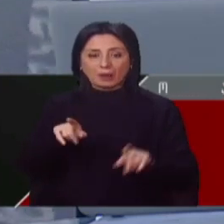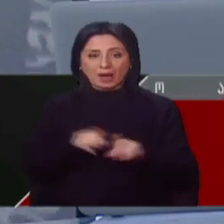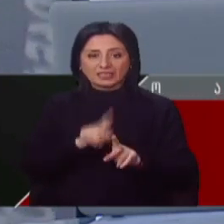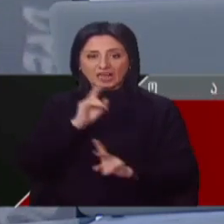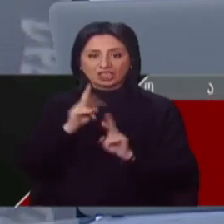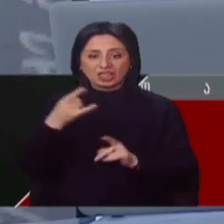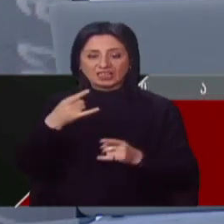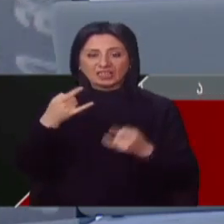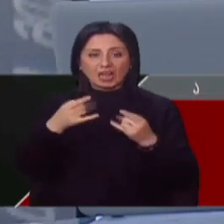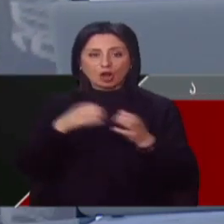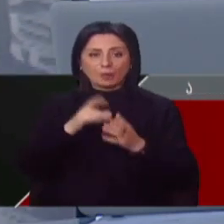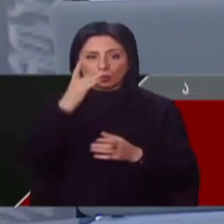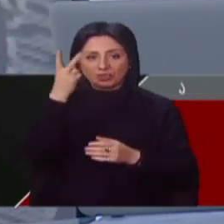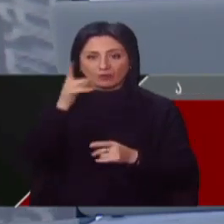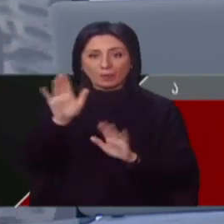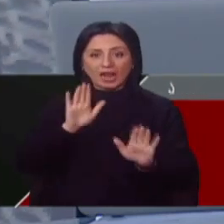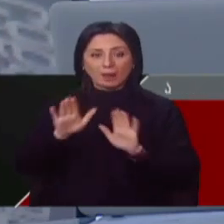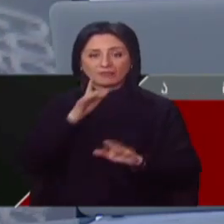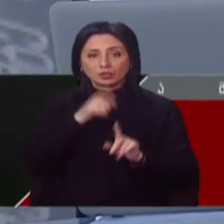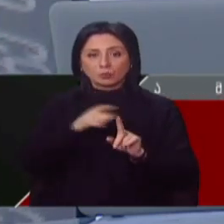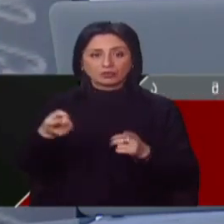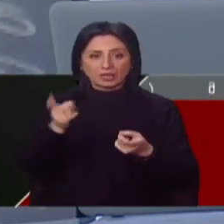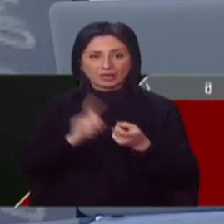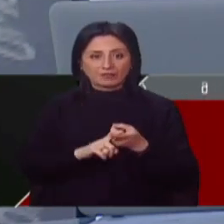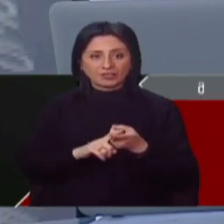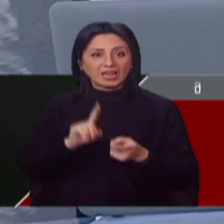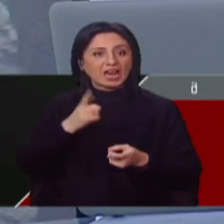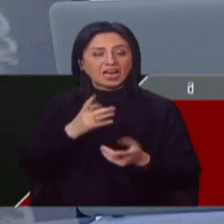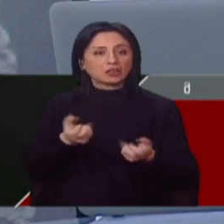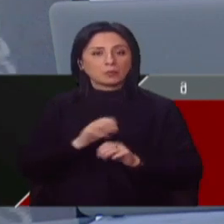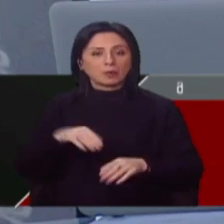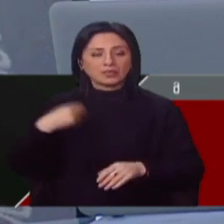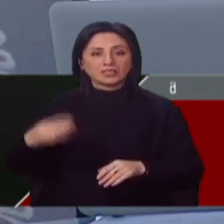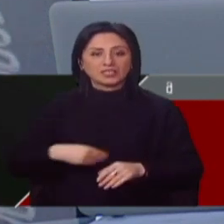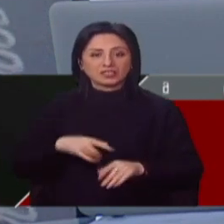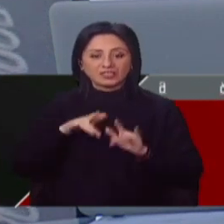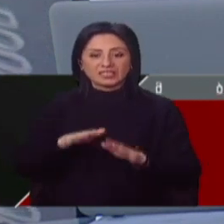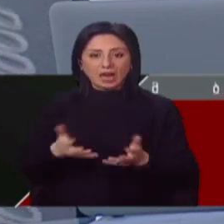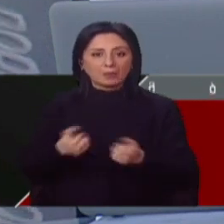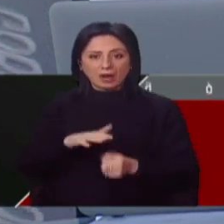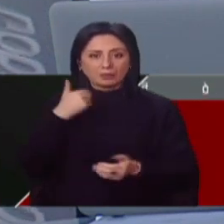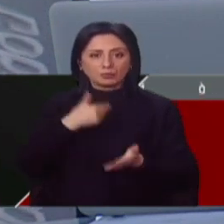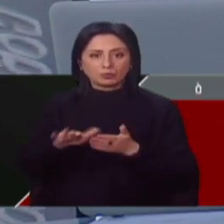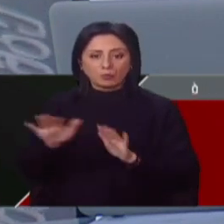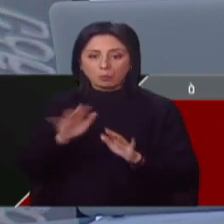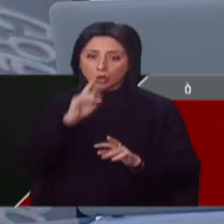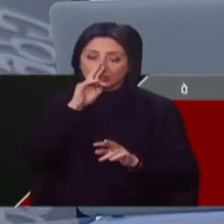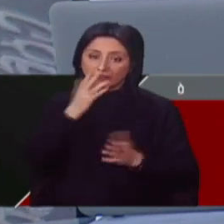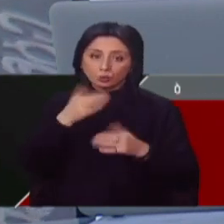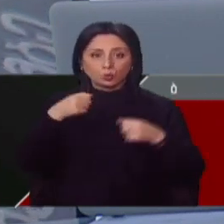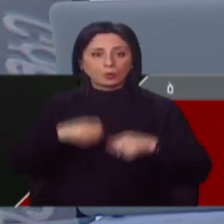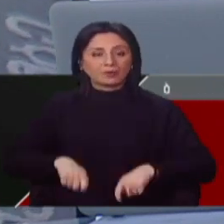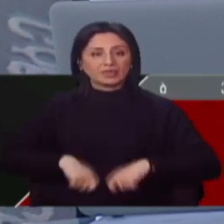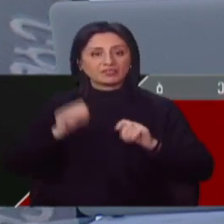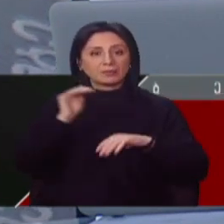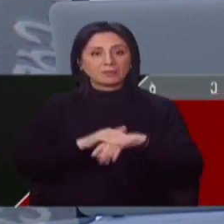asachiurebs telekompania Rustavioshi misi khelmzghanelobis periodse xeba. Ratom ar miigo Strasburgma sakme tsarmoebashi proceduruli kharvezebit uplebebis